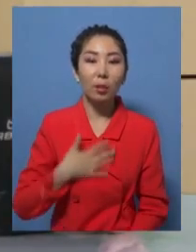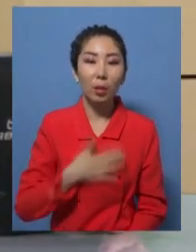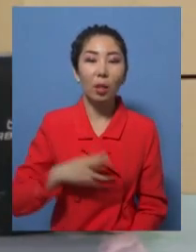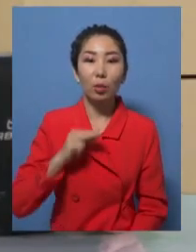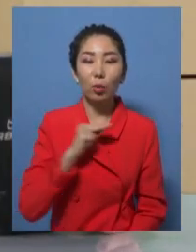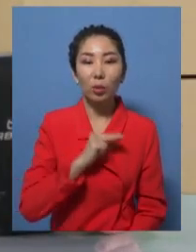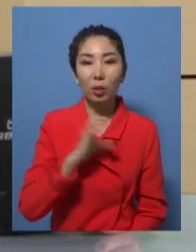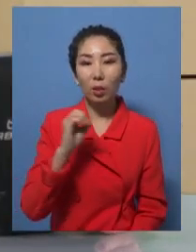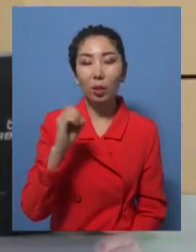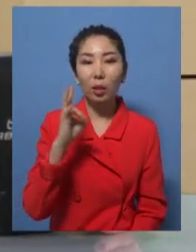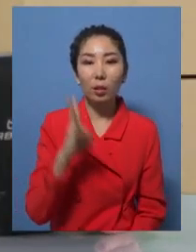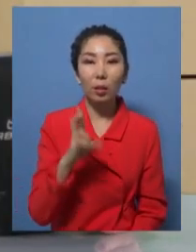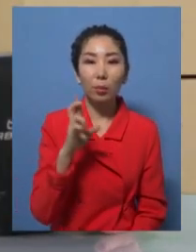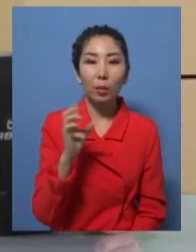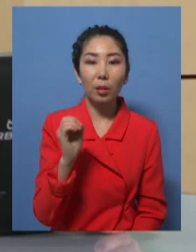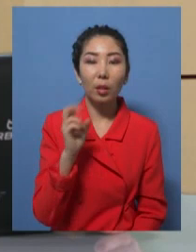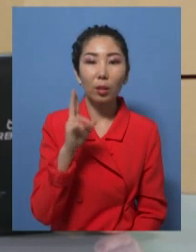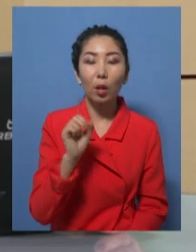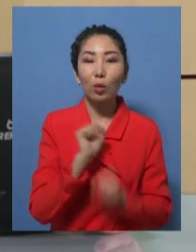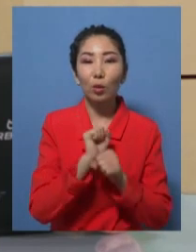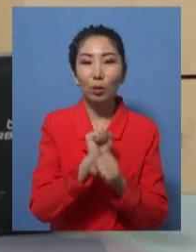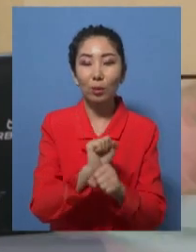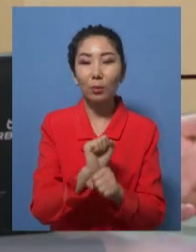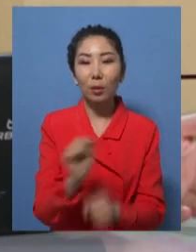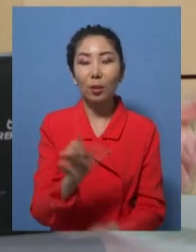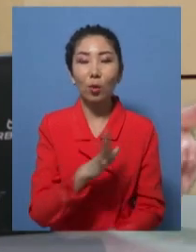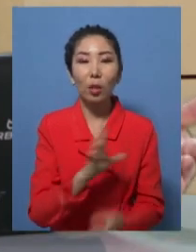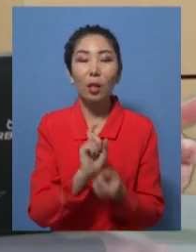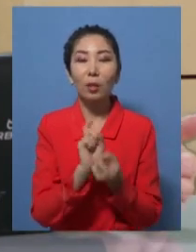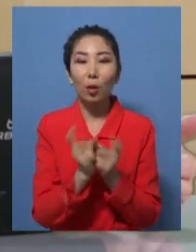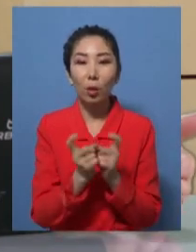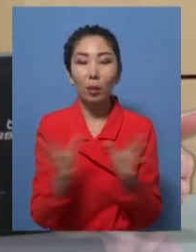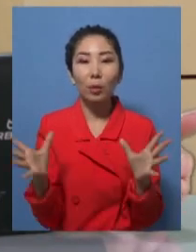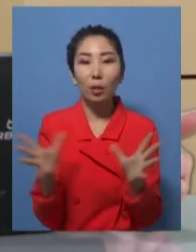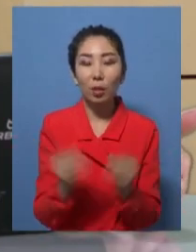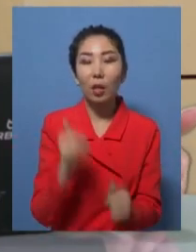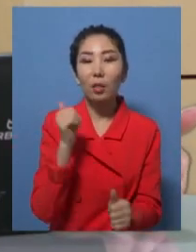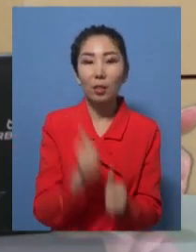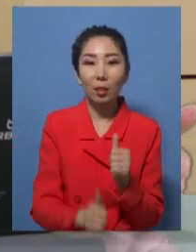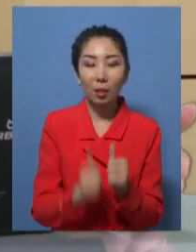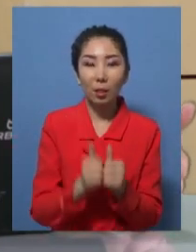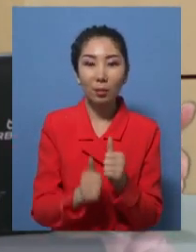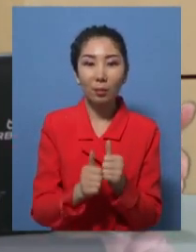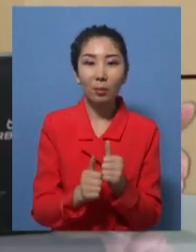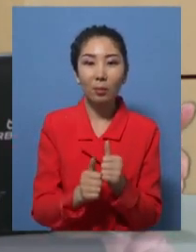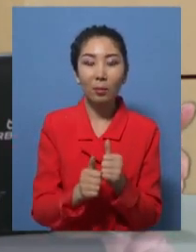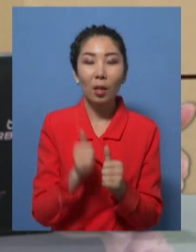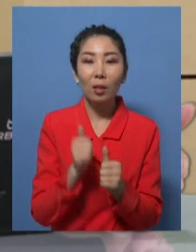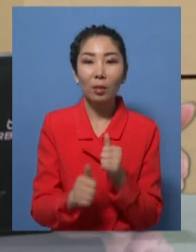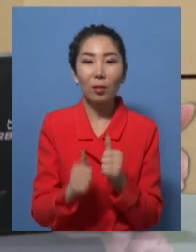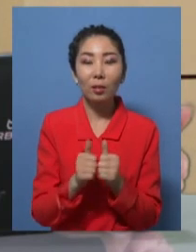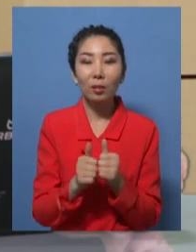құқығы. Еңбек құқығы деген кезде ең алдымен... Еңбек даулары ма, әлде жекелеген адамдардың? Еңбек даулары